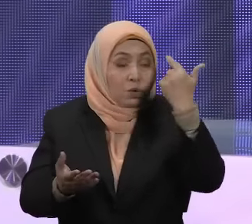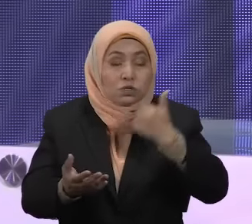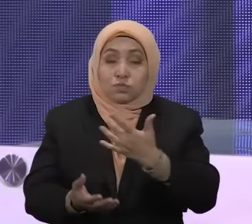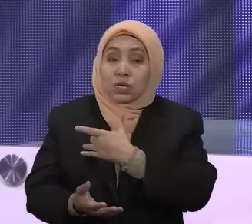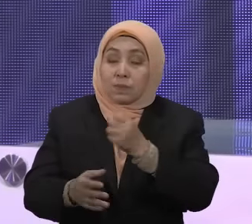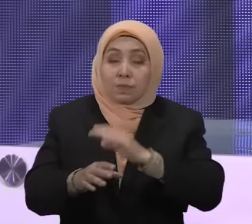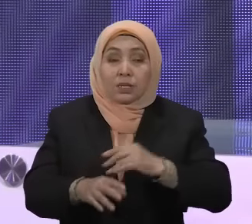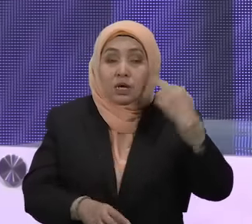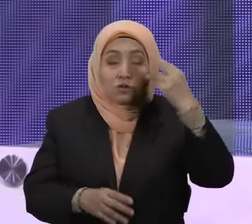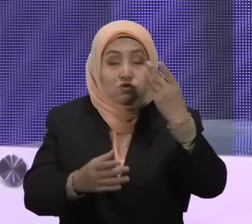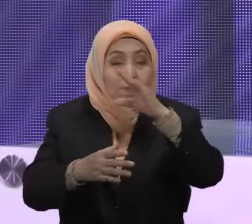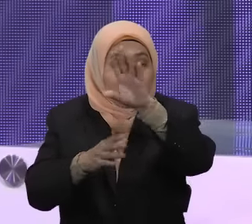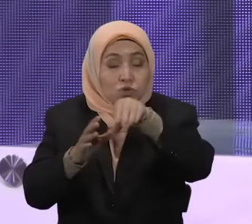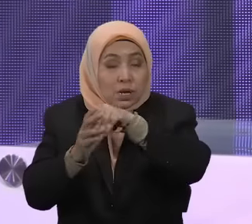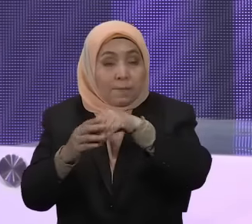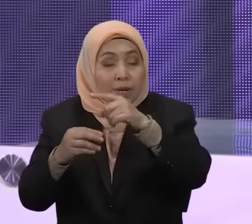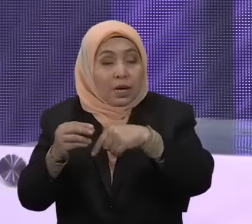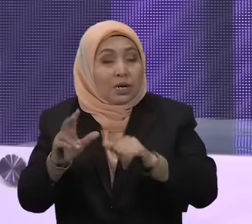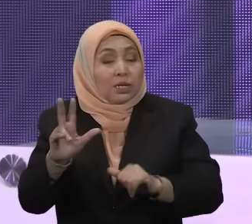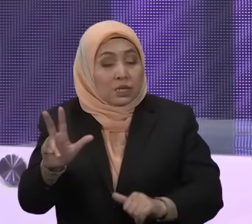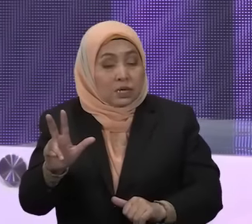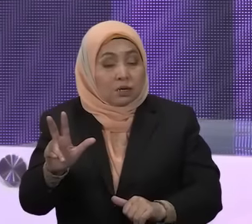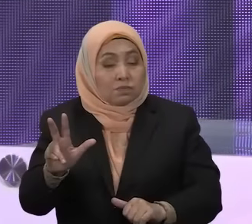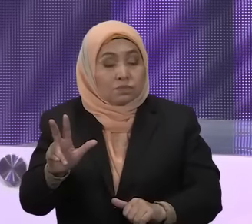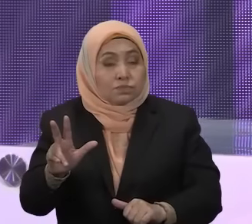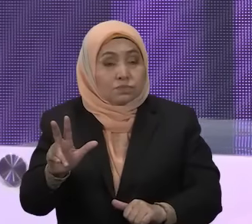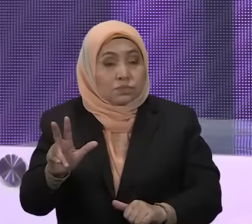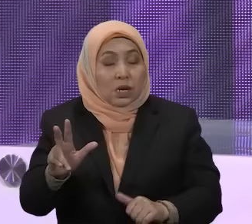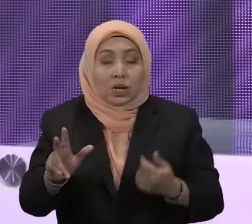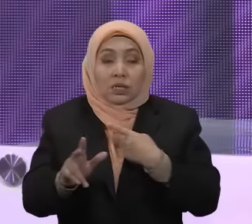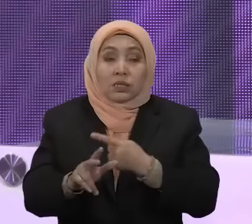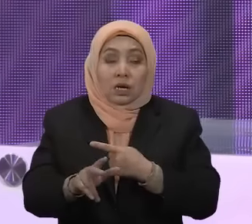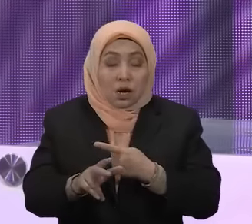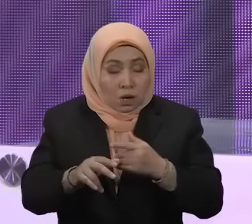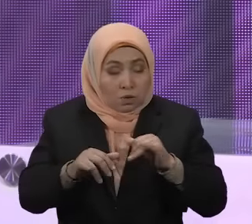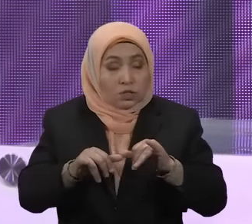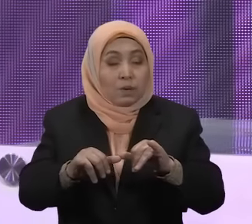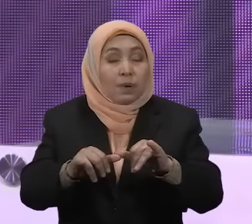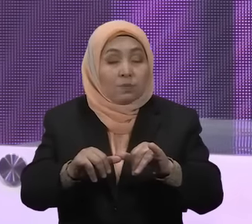pada rasul itu sudah pun masuk dalam perkara yang ketiga, wa aqamus solah kan. Ketika kita iqamah, ada